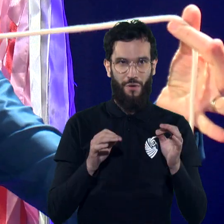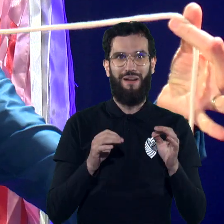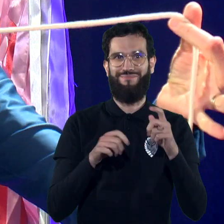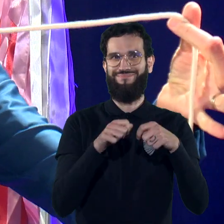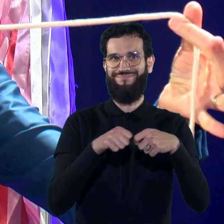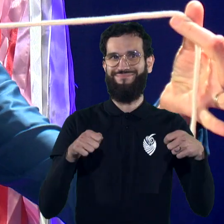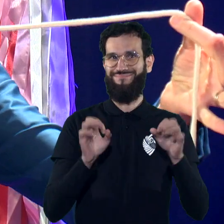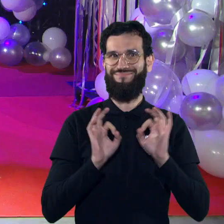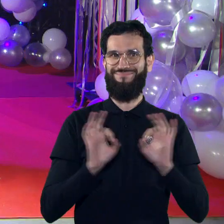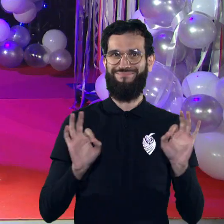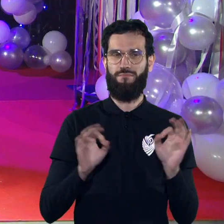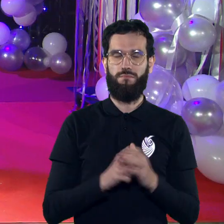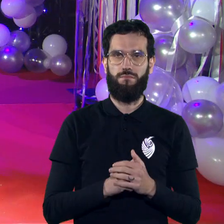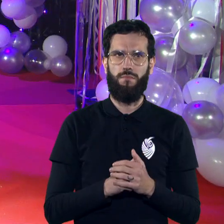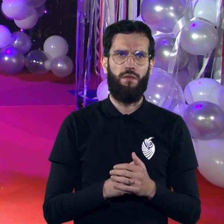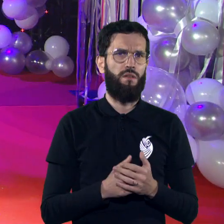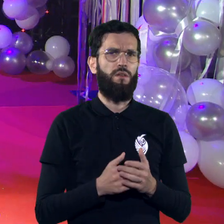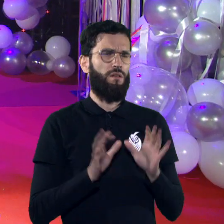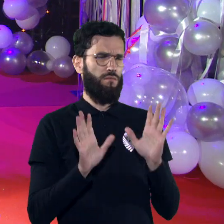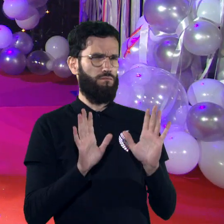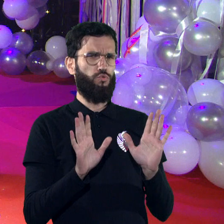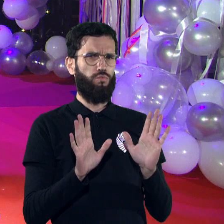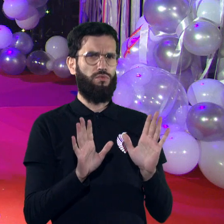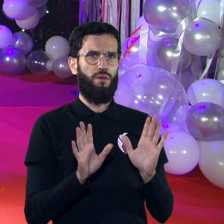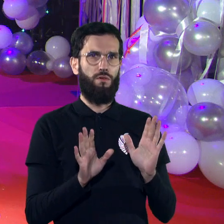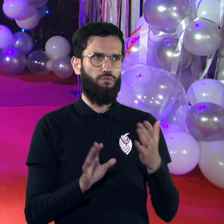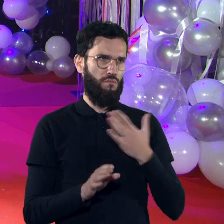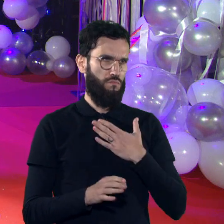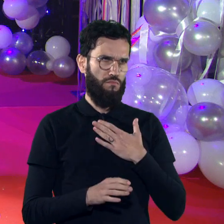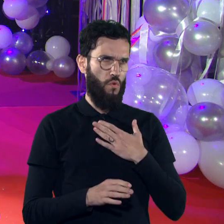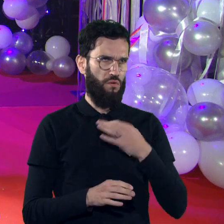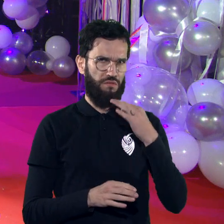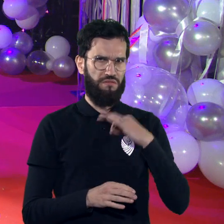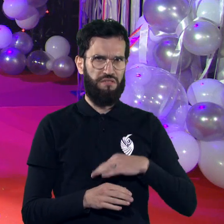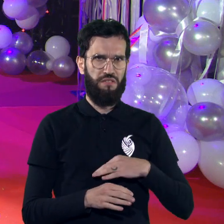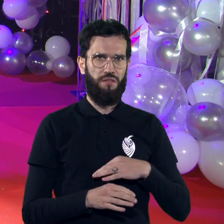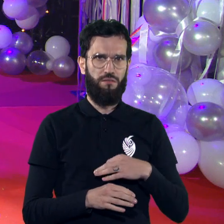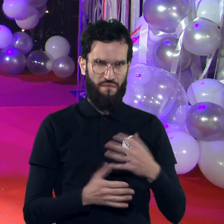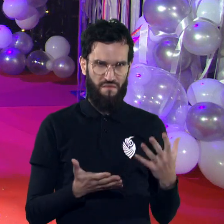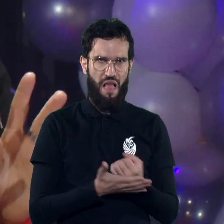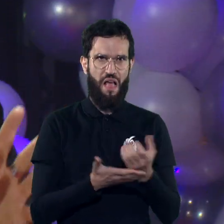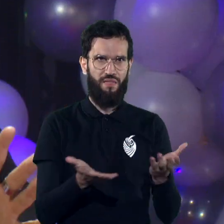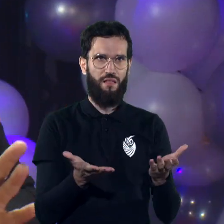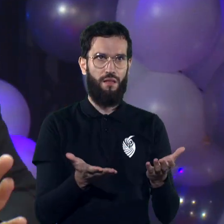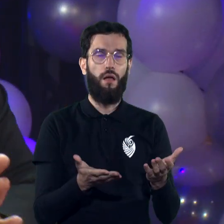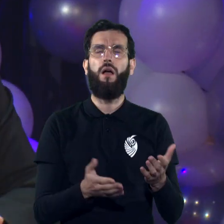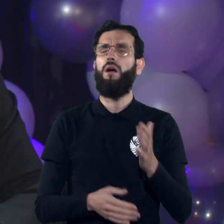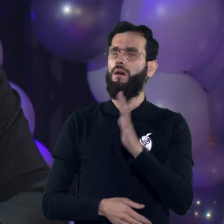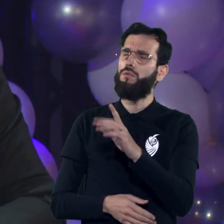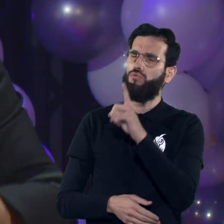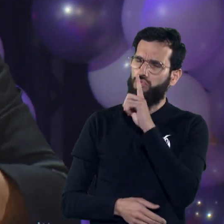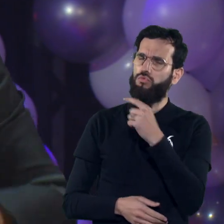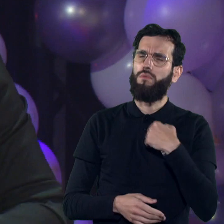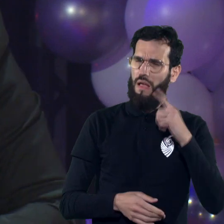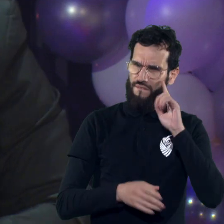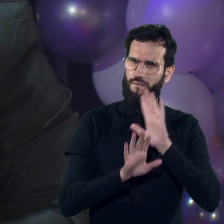a povraz je opäť celý. No, toto zvládne akože aj môj štvoročný. Ty si zapútaný, ty tu buď zapútaný, toto je môj trik, hej, takže